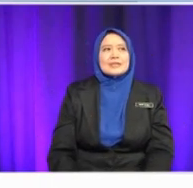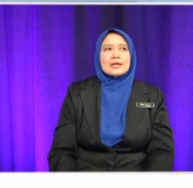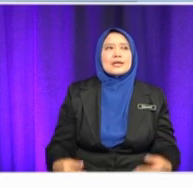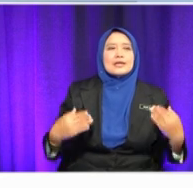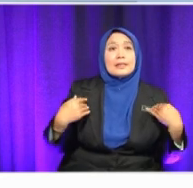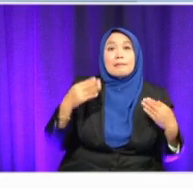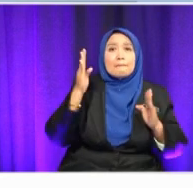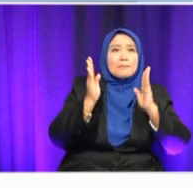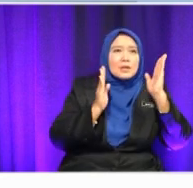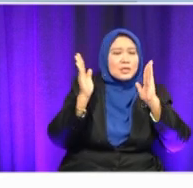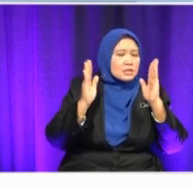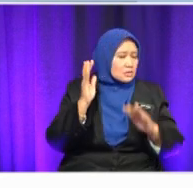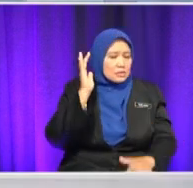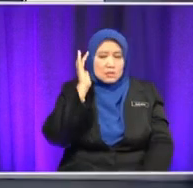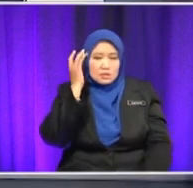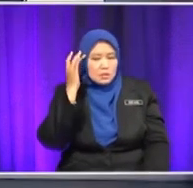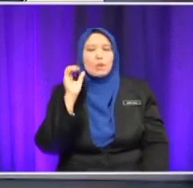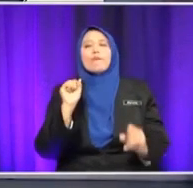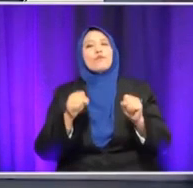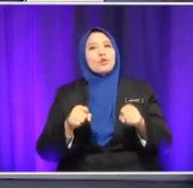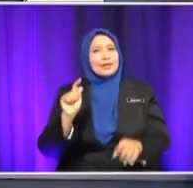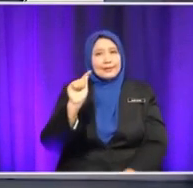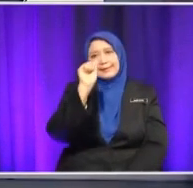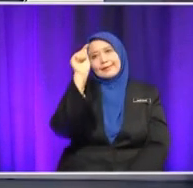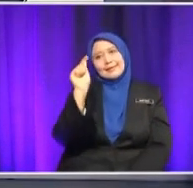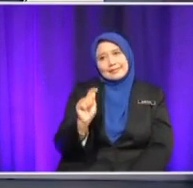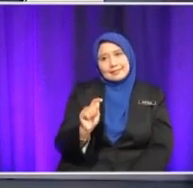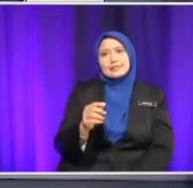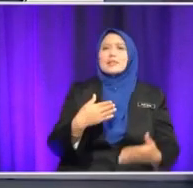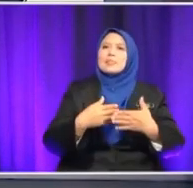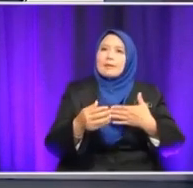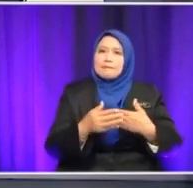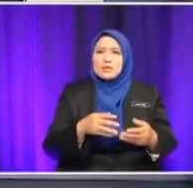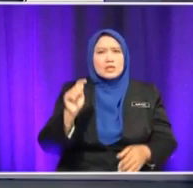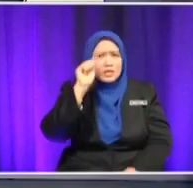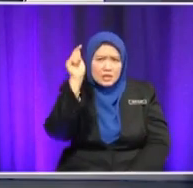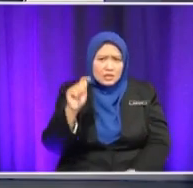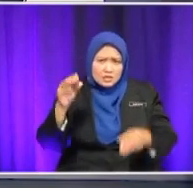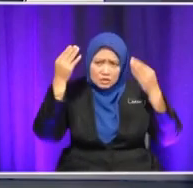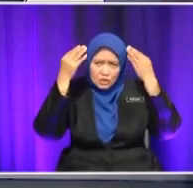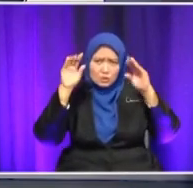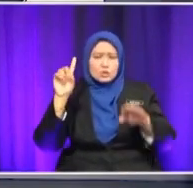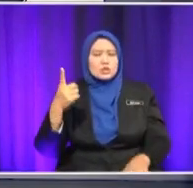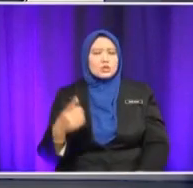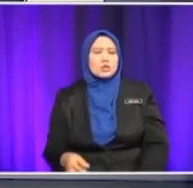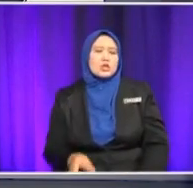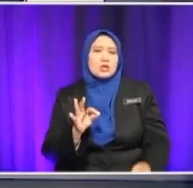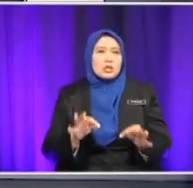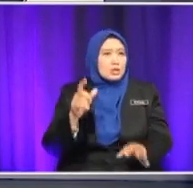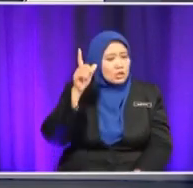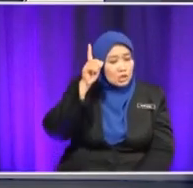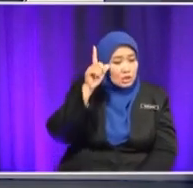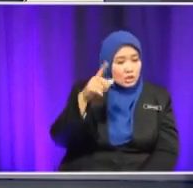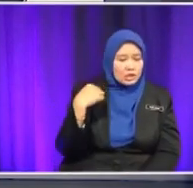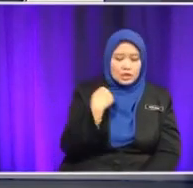yang murid tak paham jadi boleh bertanya jangan malu kalau kita lihat jigong mata pelajaran ini sebenarnya dapat menimbulkan Minan dan